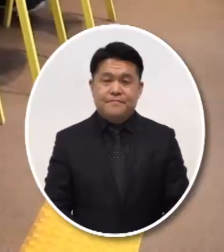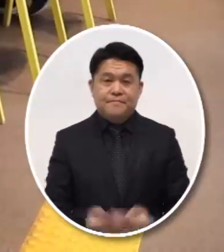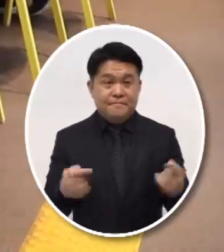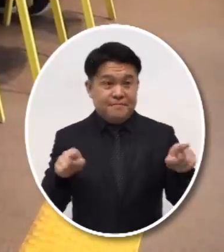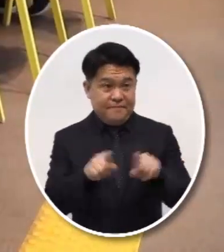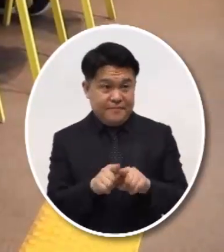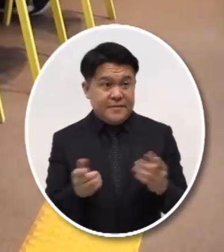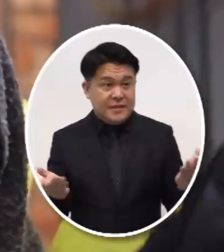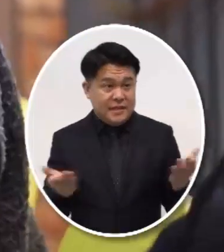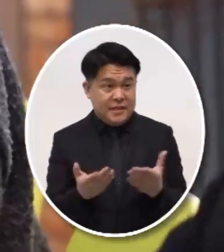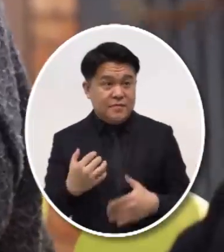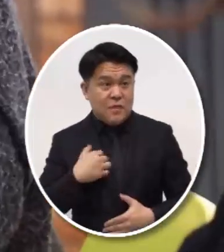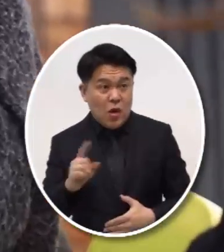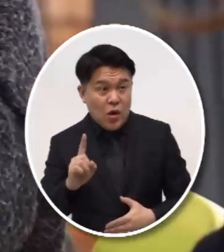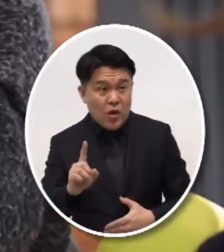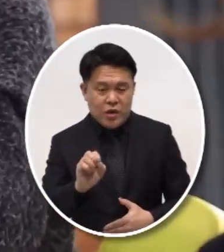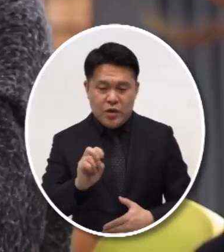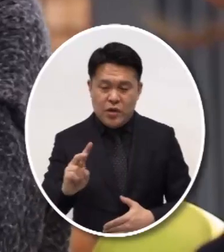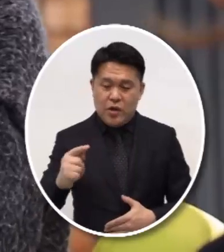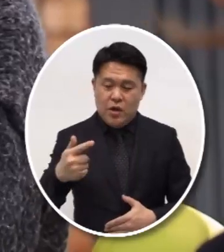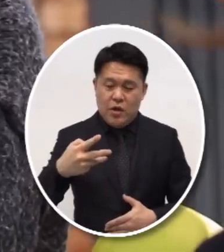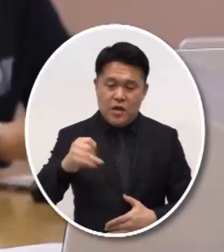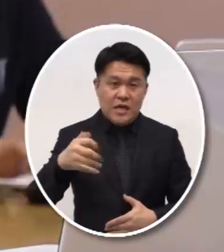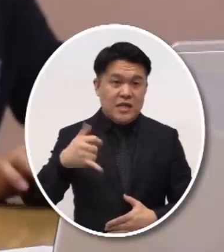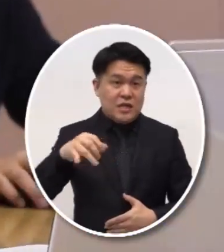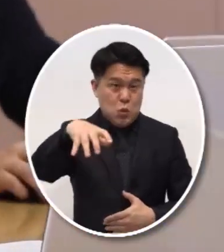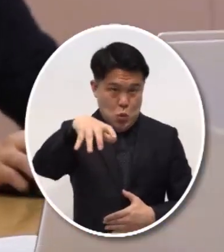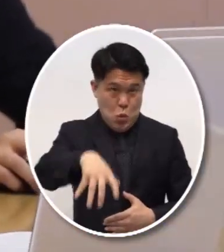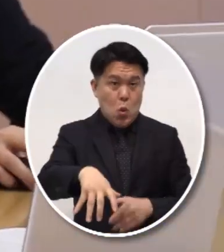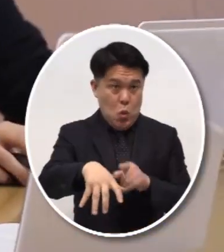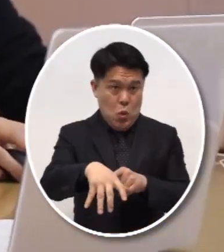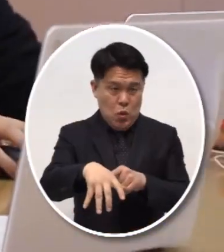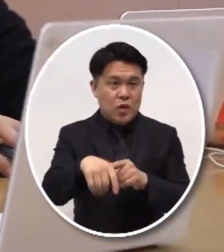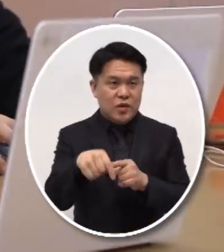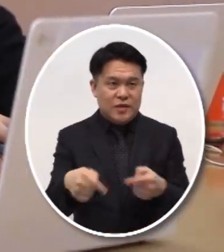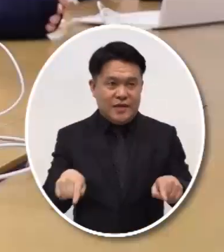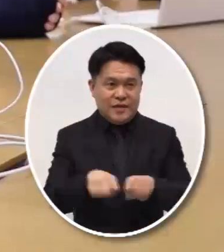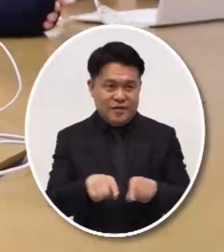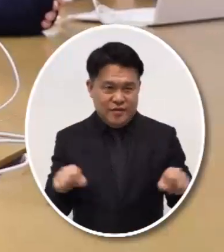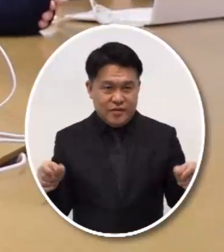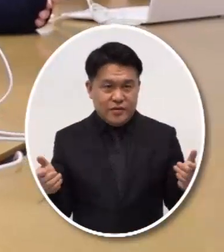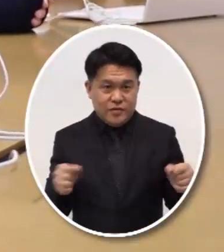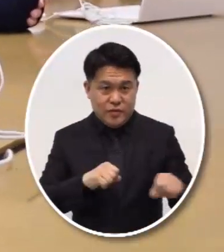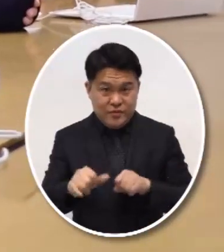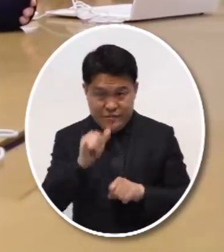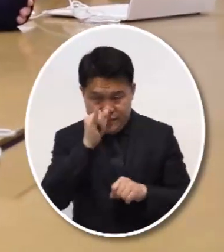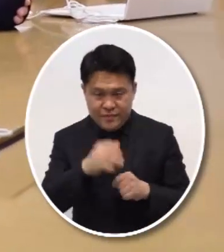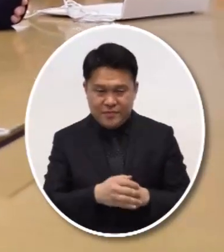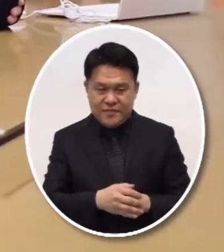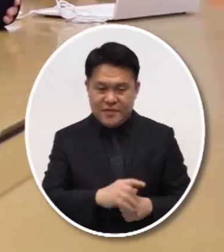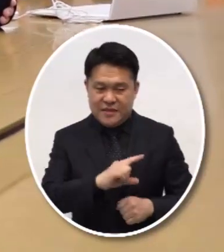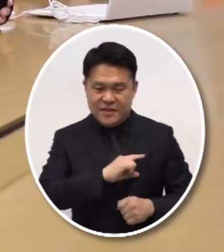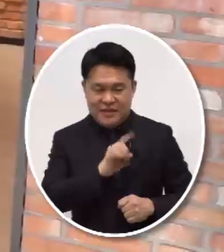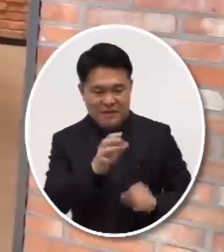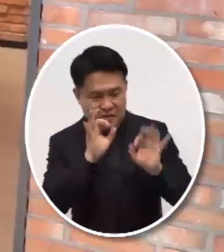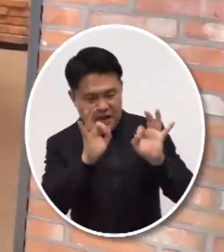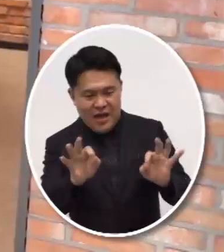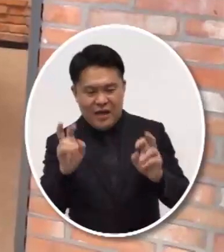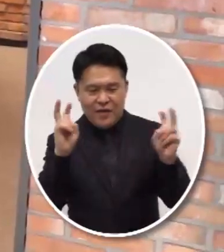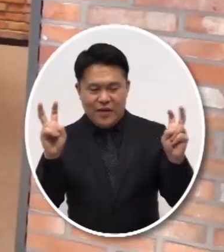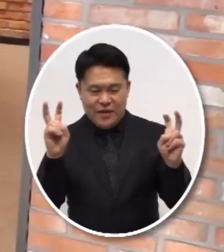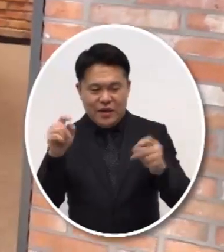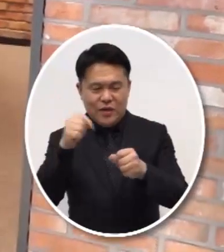함께 일하는 업무는 열리지라 불리는 공간에서 이루어집니다. 이름 하나에도 기업이 추구하는 바를 알 수